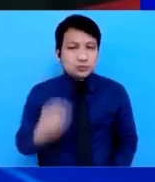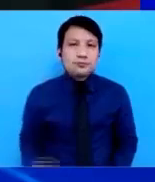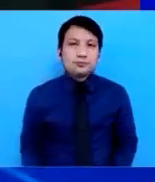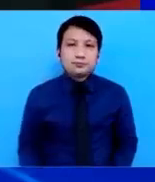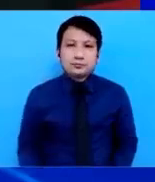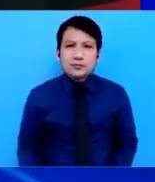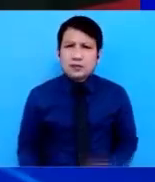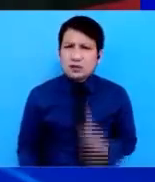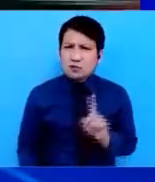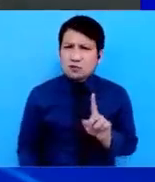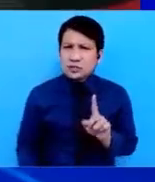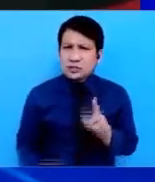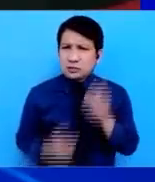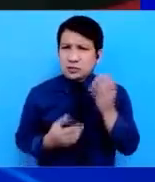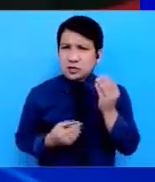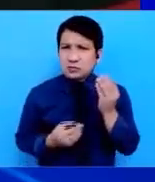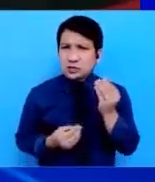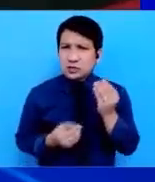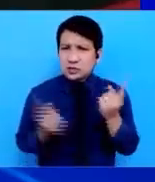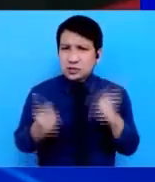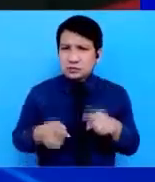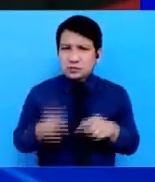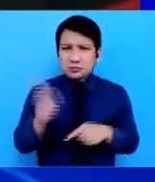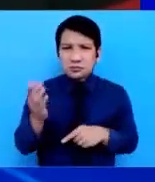JC, kumusta ang sitwasyon dyan?